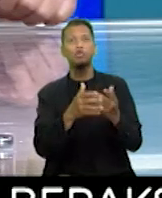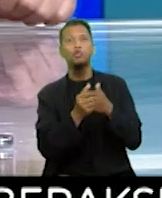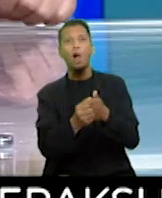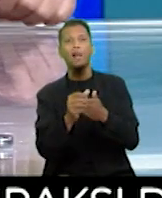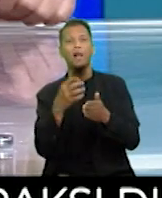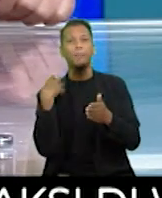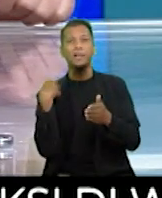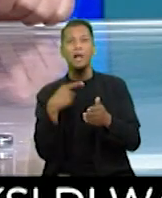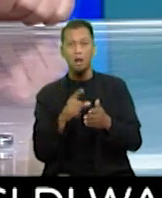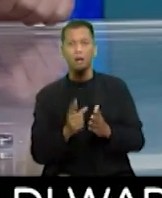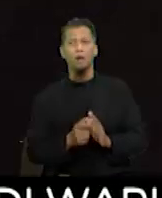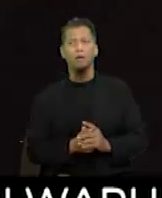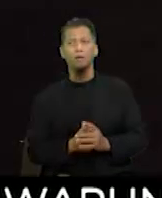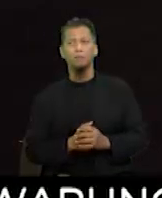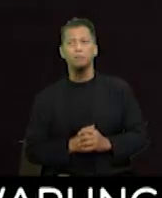$100.